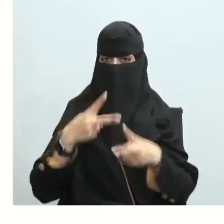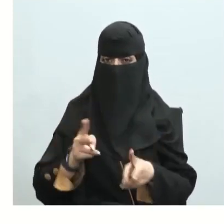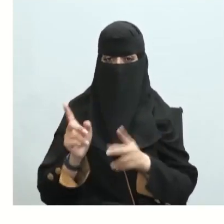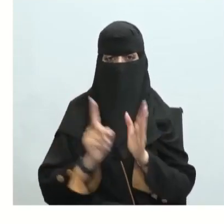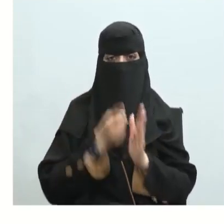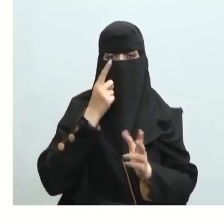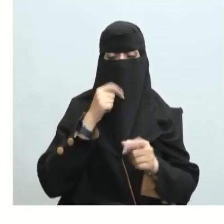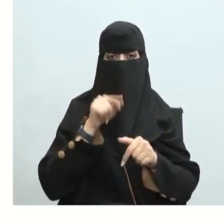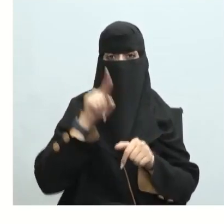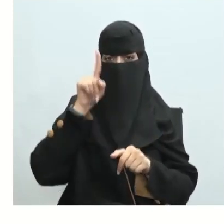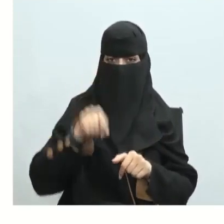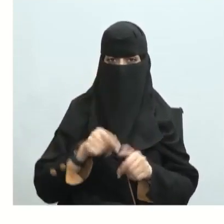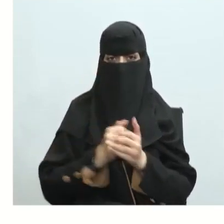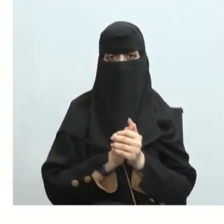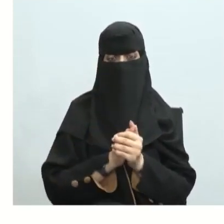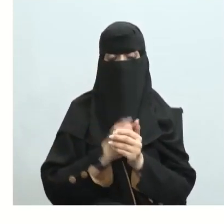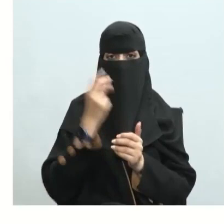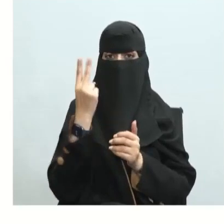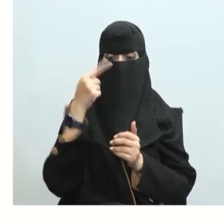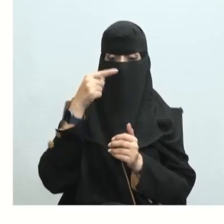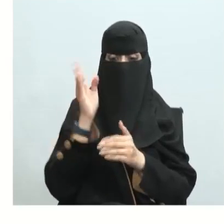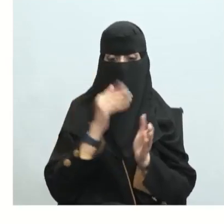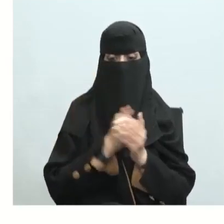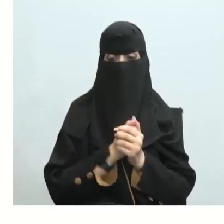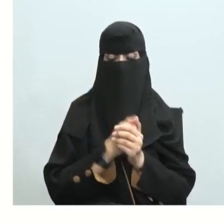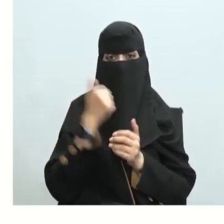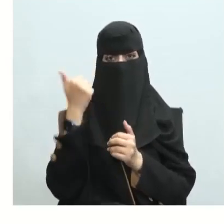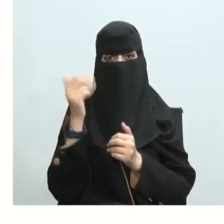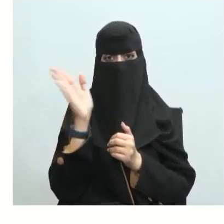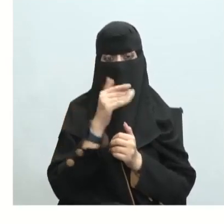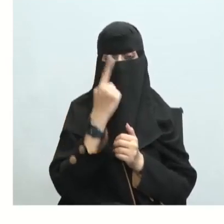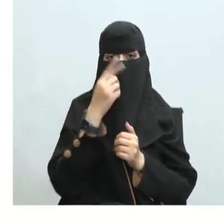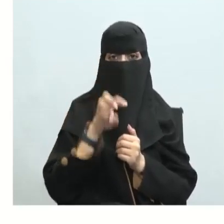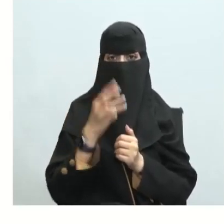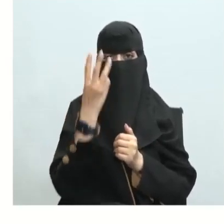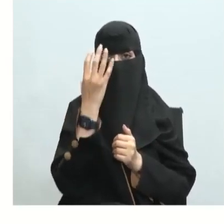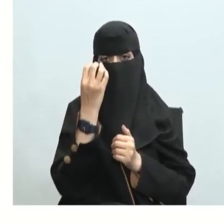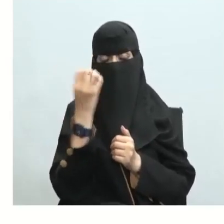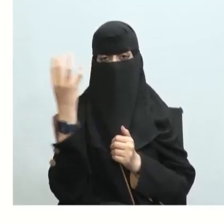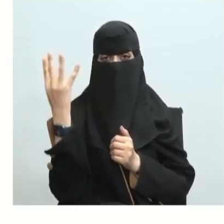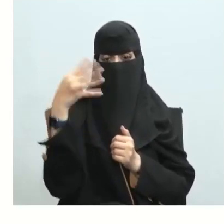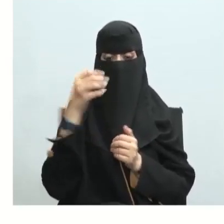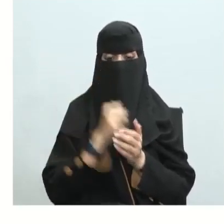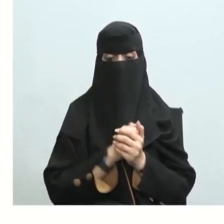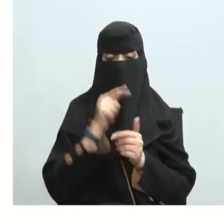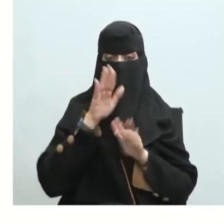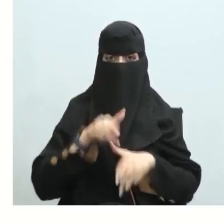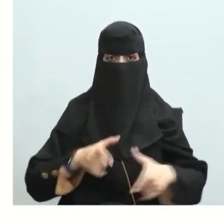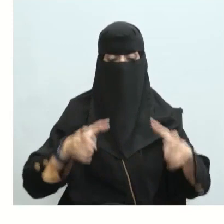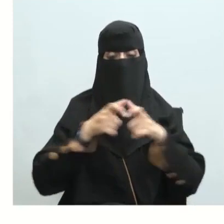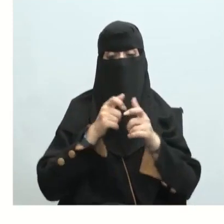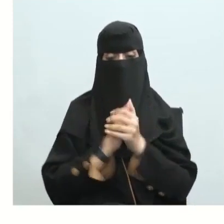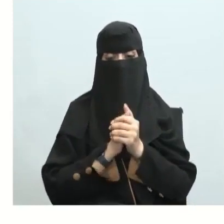محضر الاجتماع في يوم مثلا 12 تكتب التاريخ 6 1444 مثلا تم